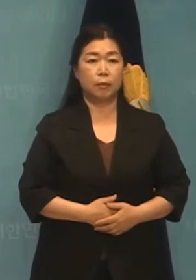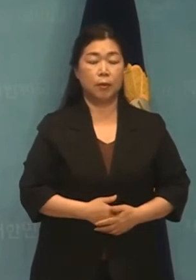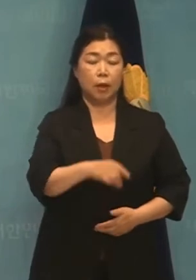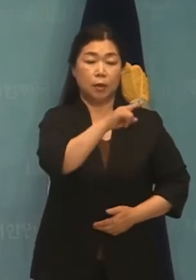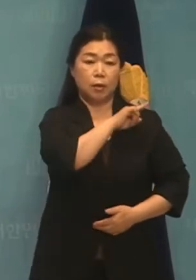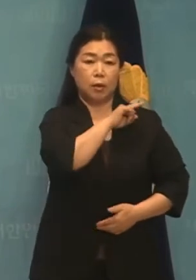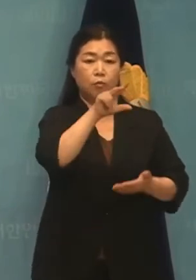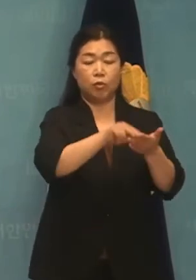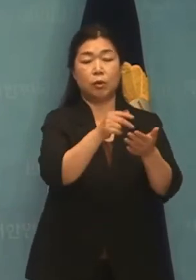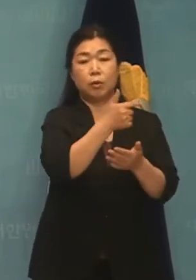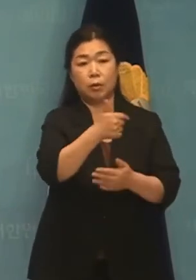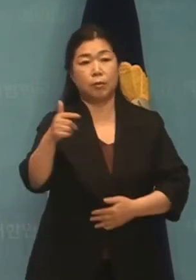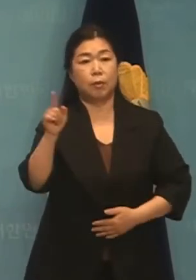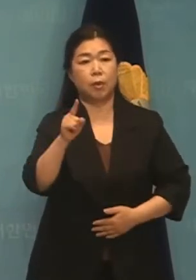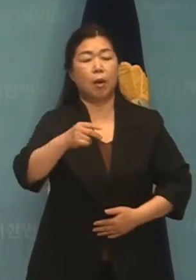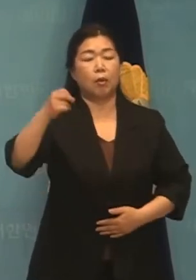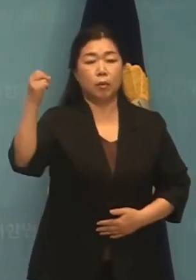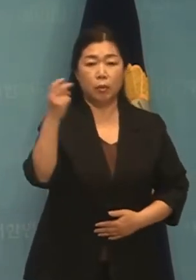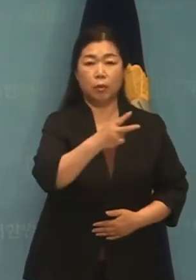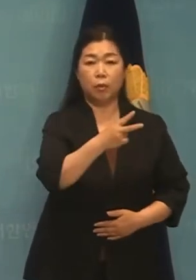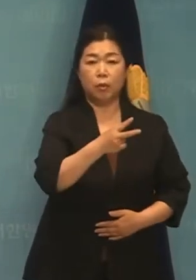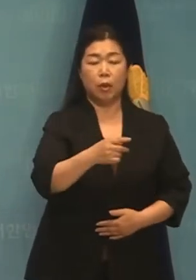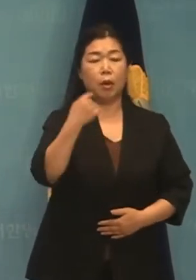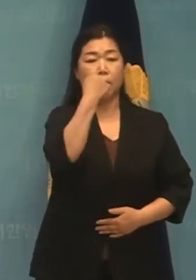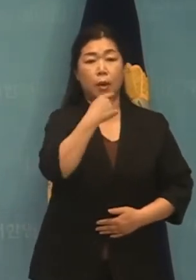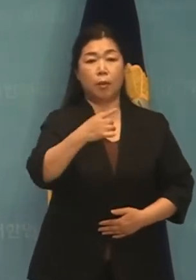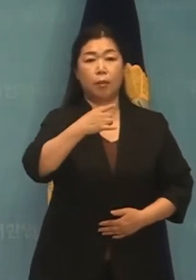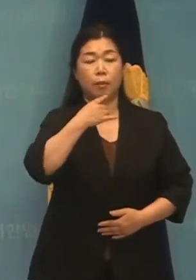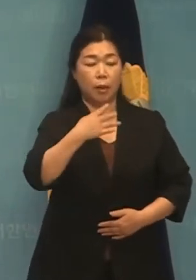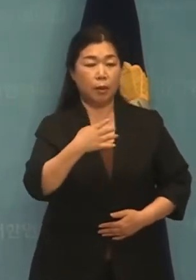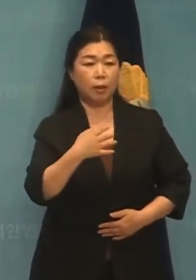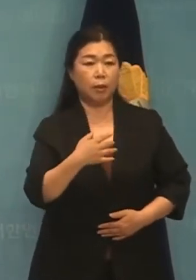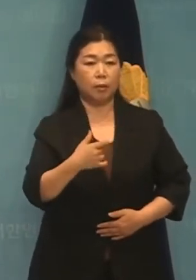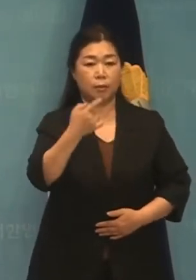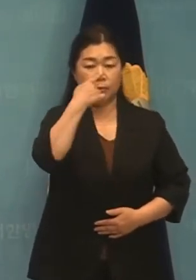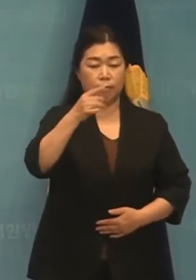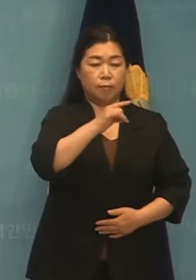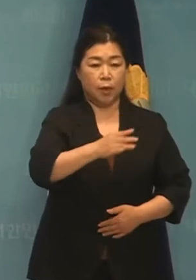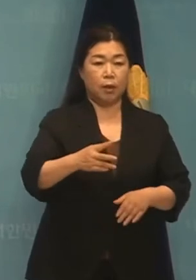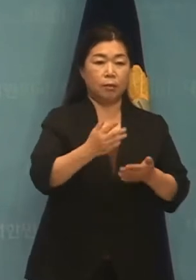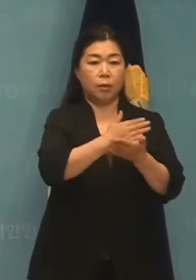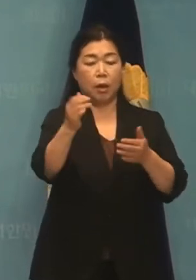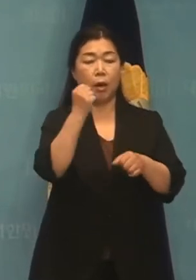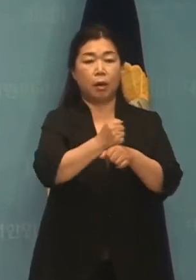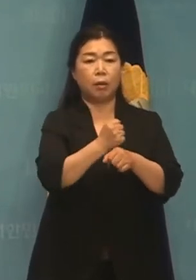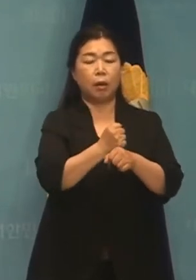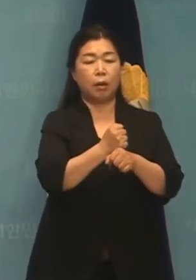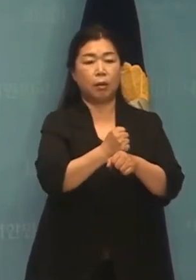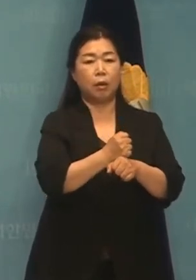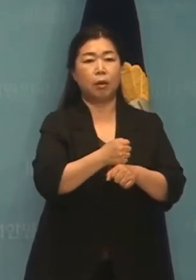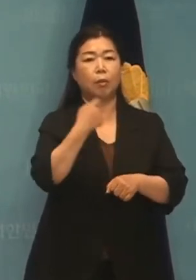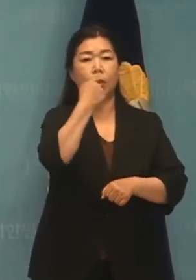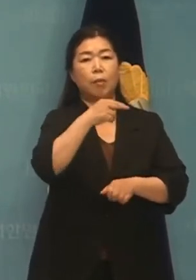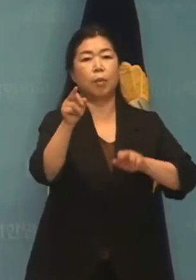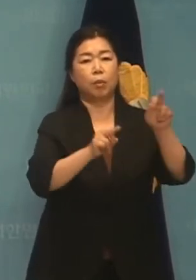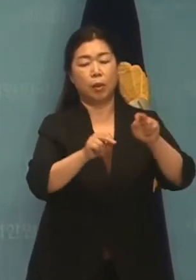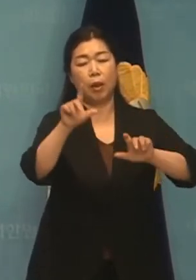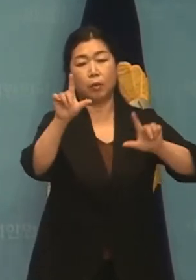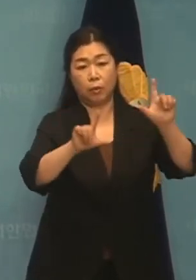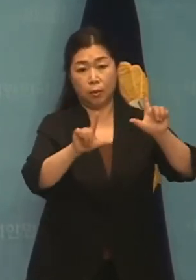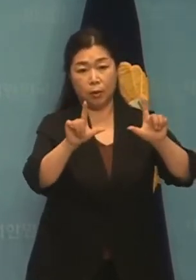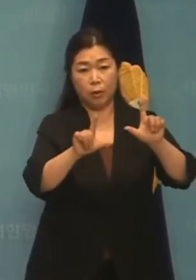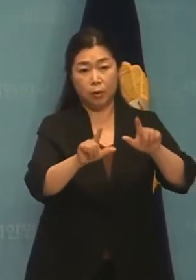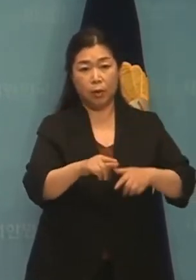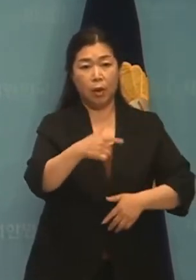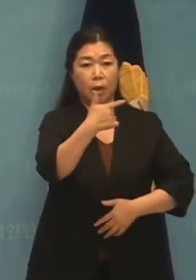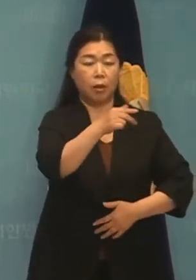가장 큰 문제는 또다시 말로만 꿈단을 외치는 정부의 태도입니다.